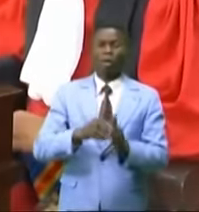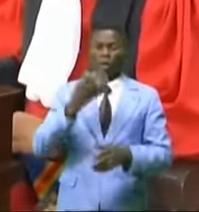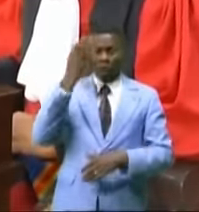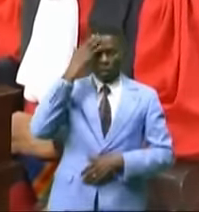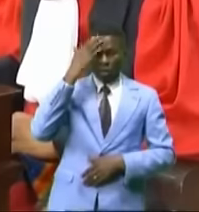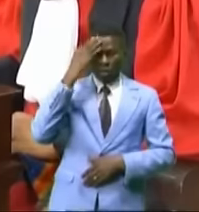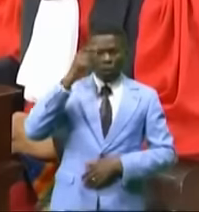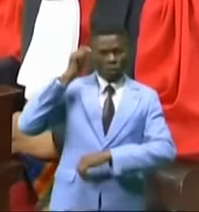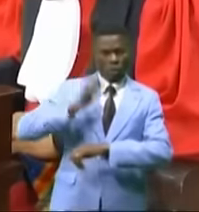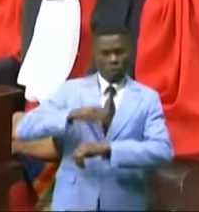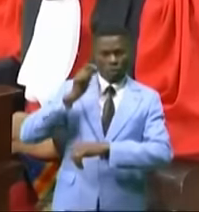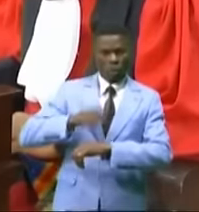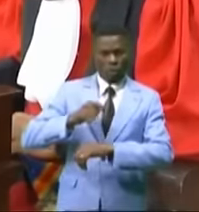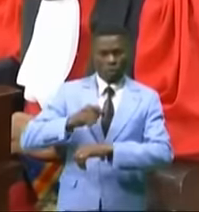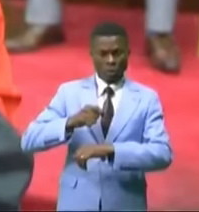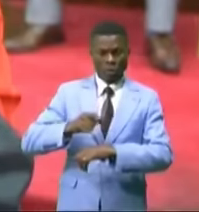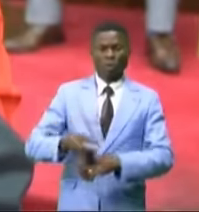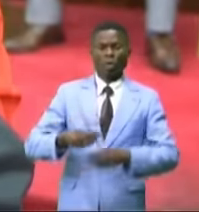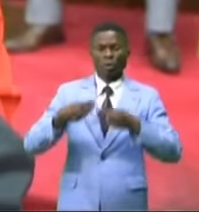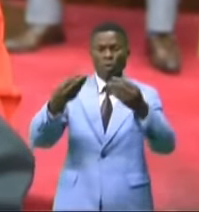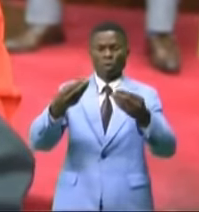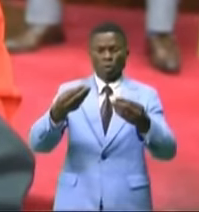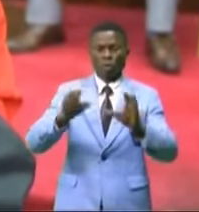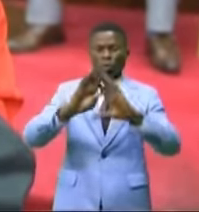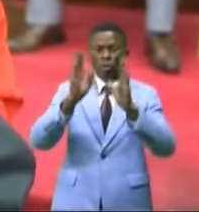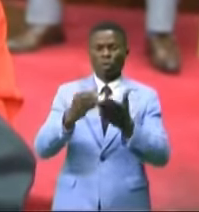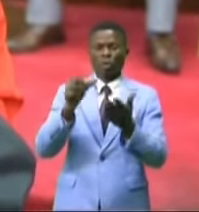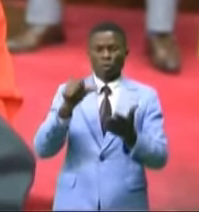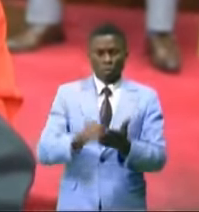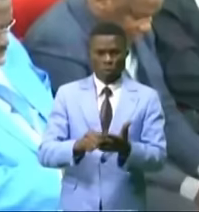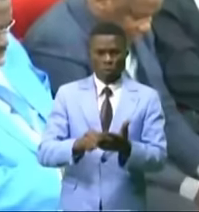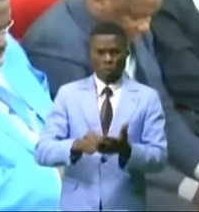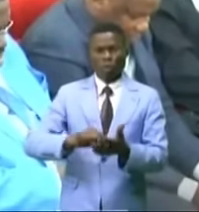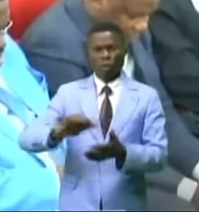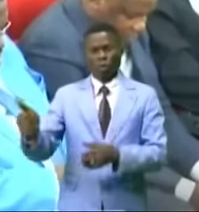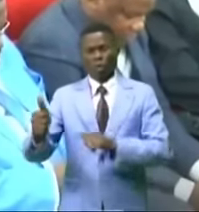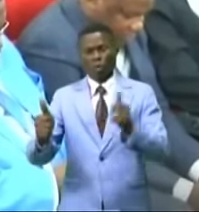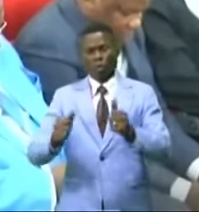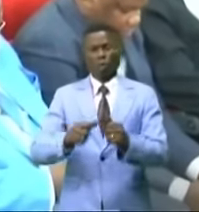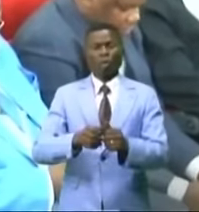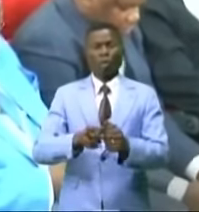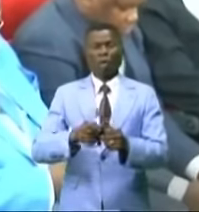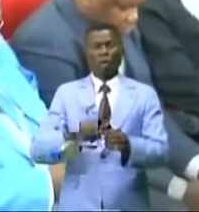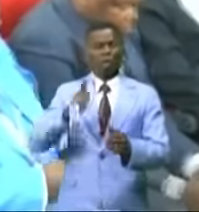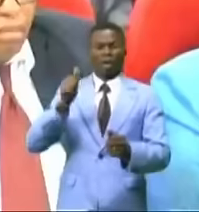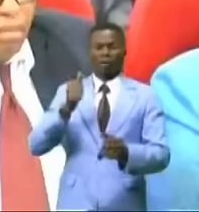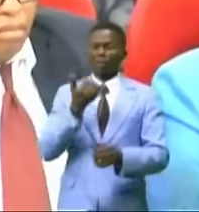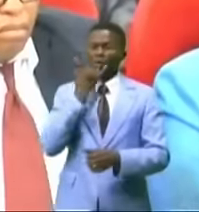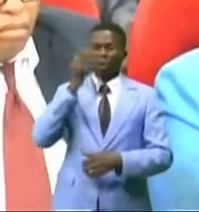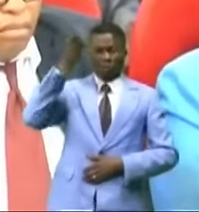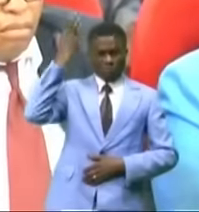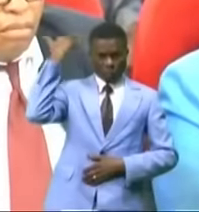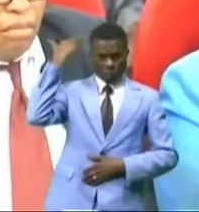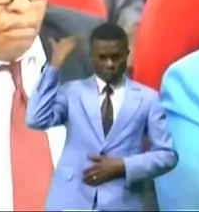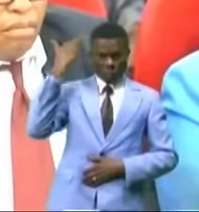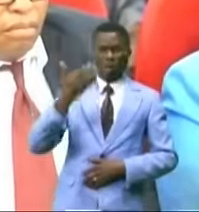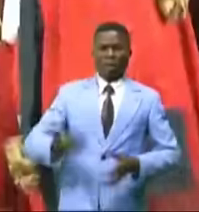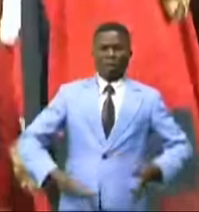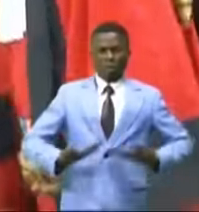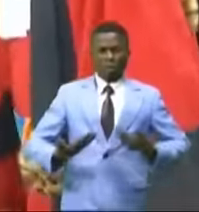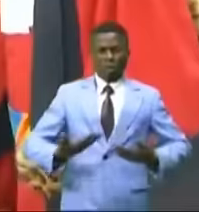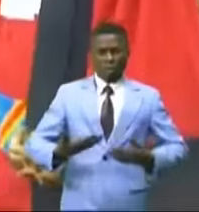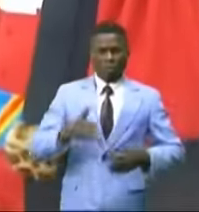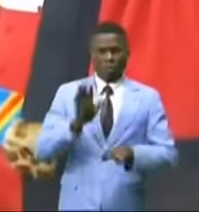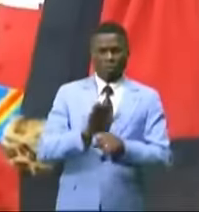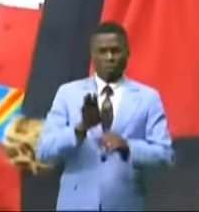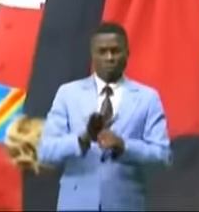des jugements à rendre sur toutes les requêtes pour certainement éviter les erreurs du passé. Il faut saluer qu'autant